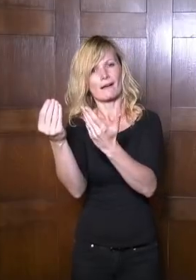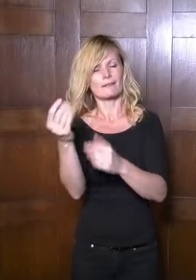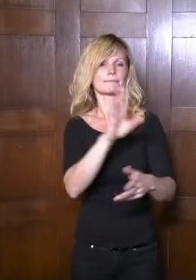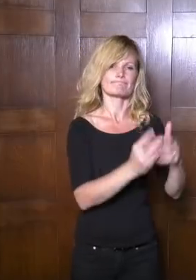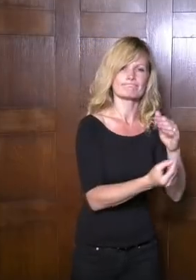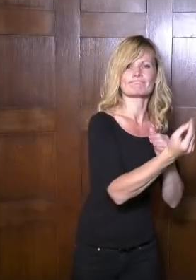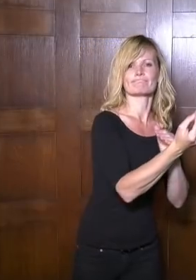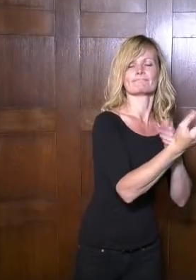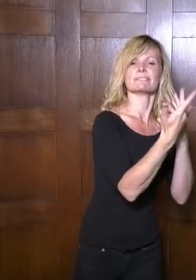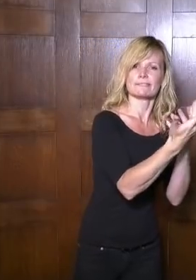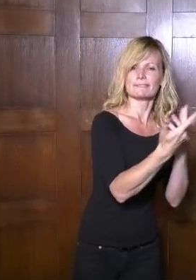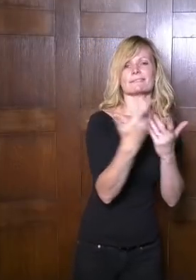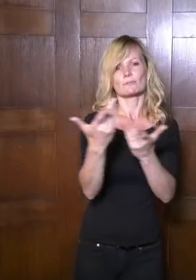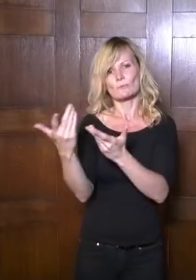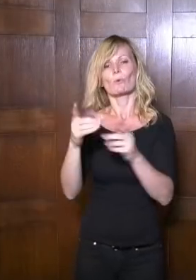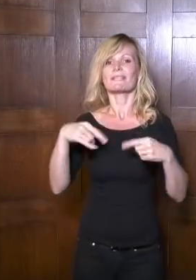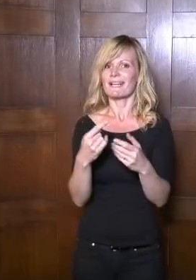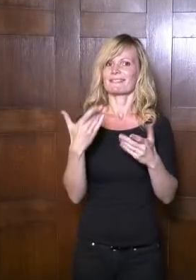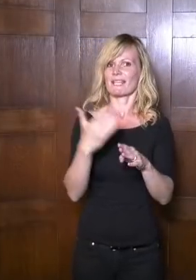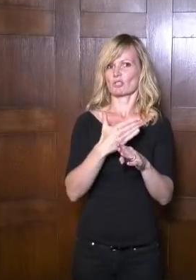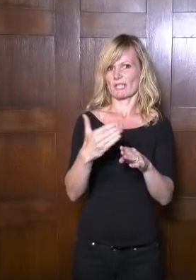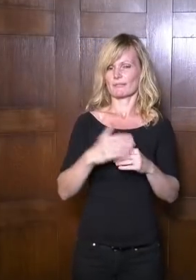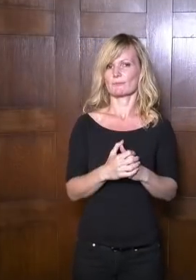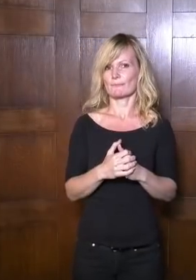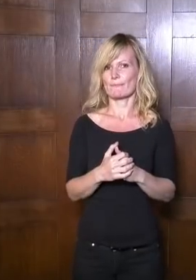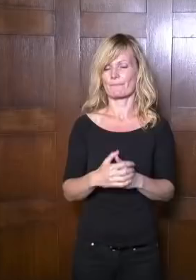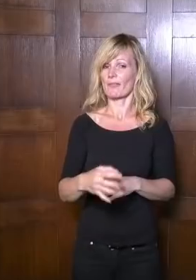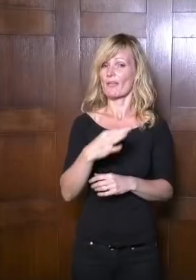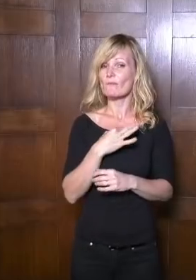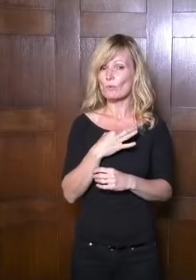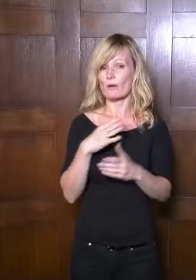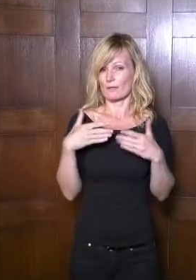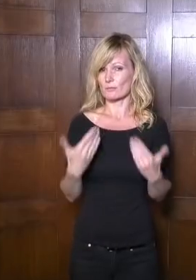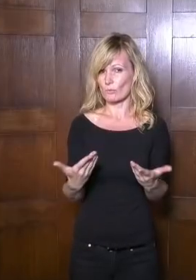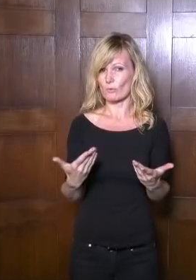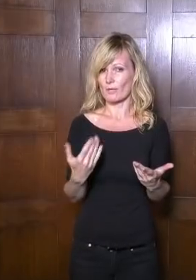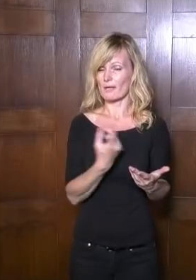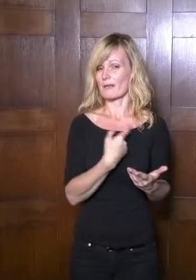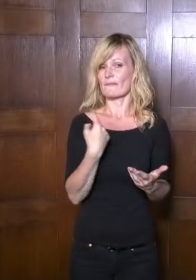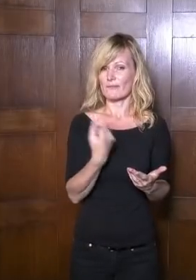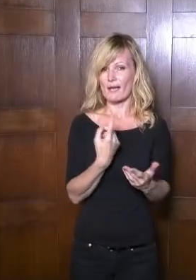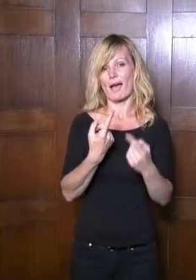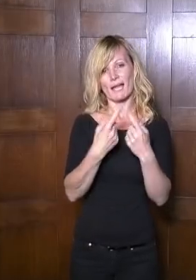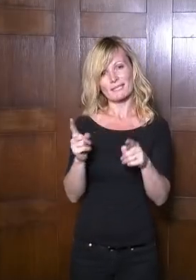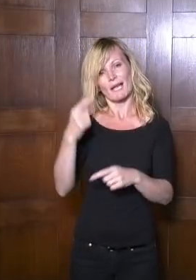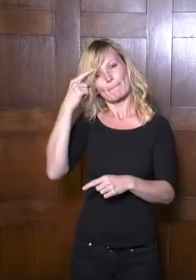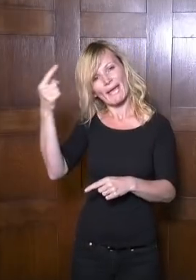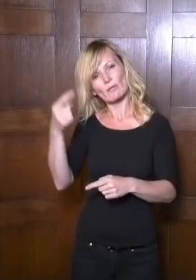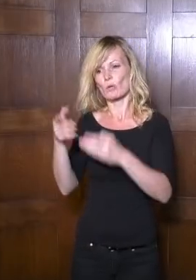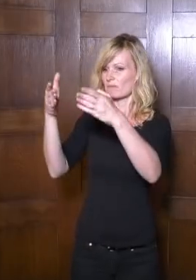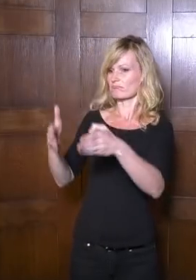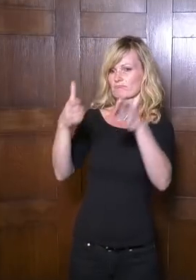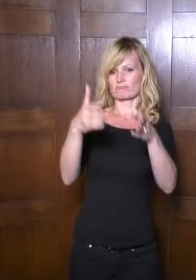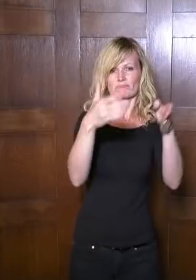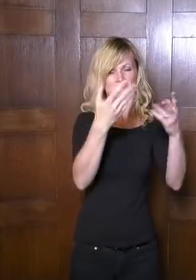werden muss. Und für uns ist so, wir respektieren andere Positionen. Wir